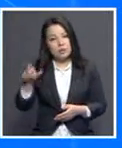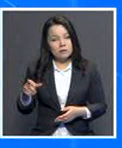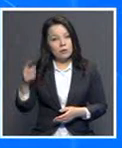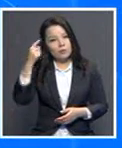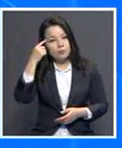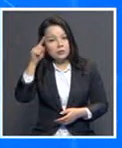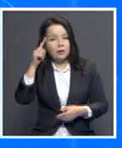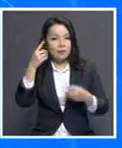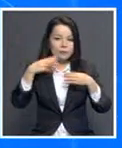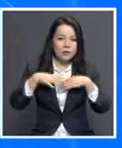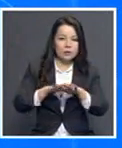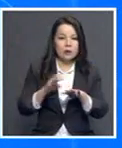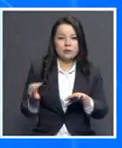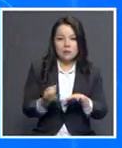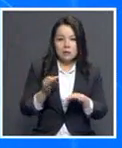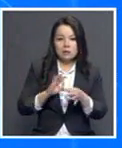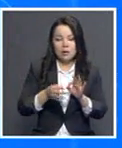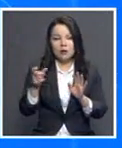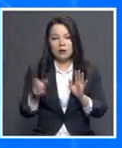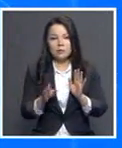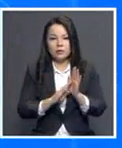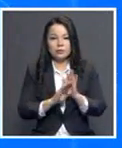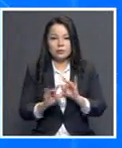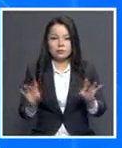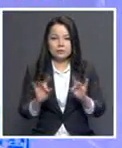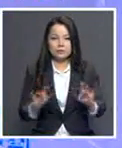қиялынан туған озық жобалар туралы Амангелді Сейтханның материалы.